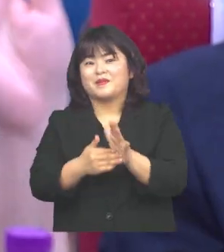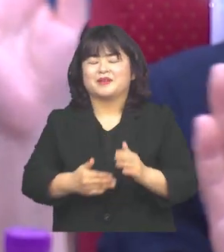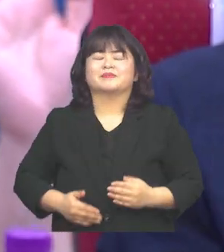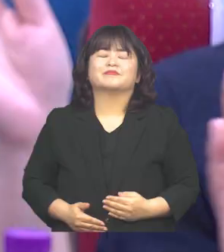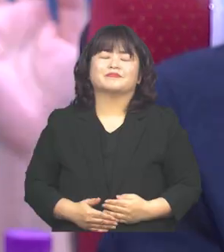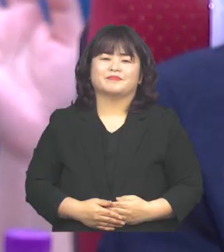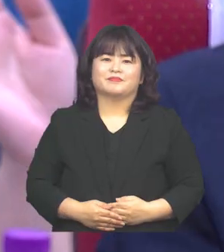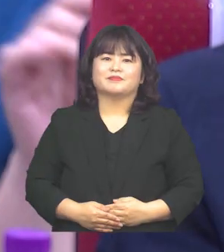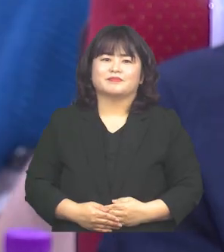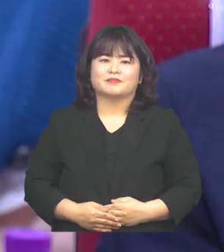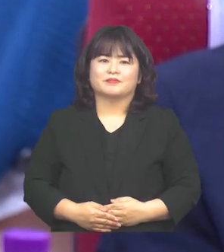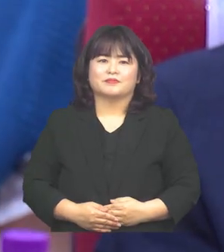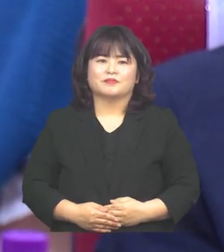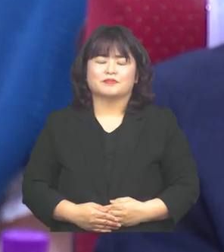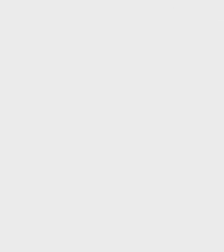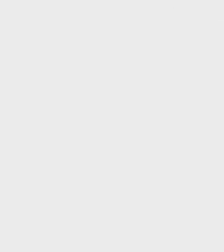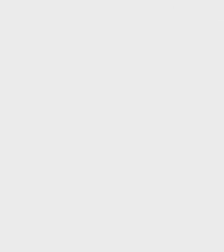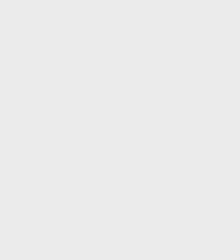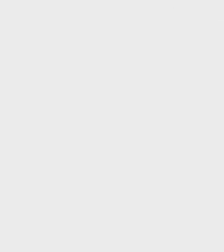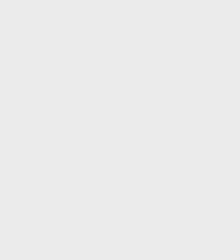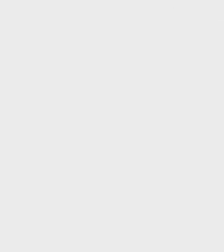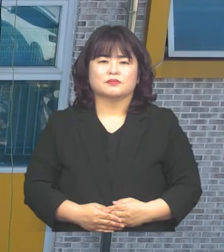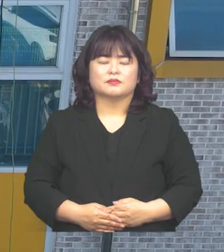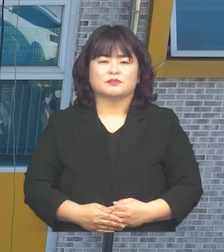것이라고 말했습니다.